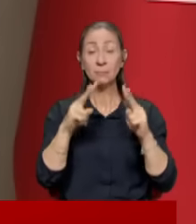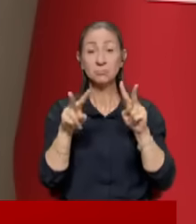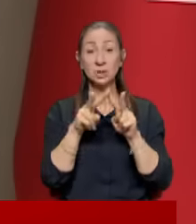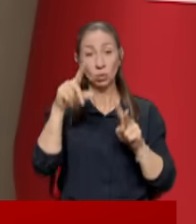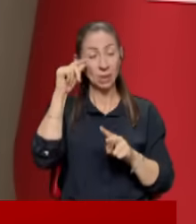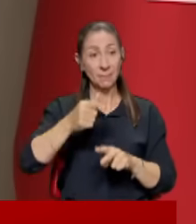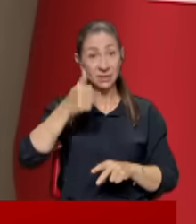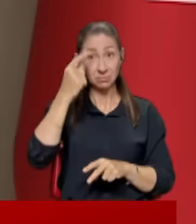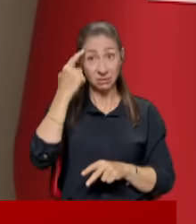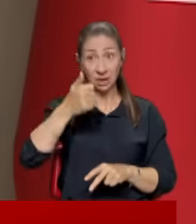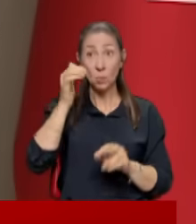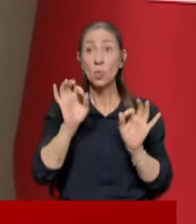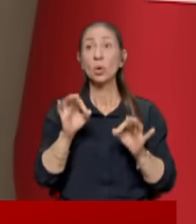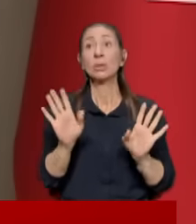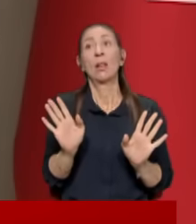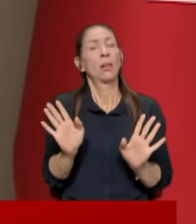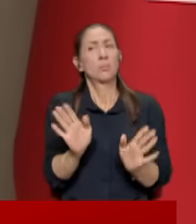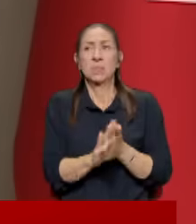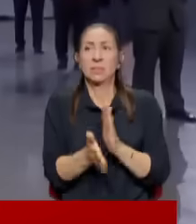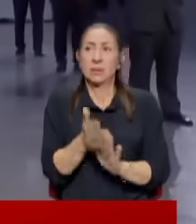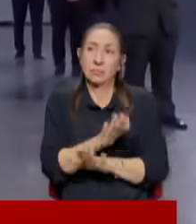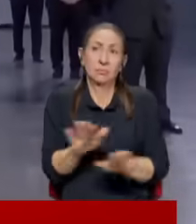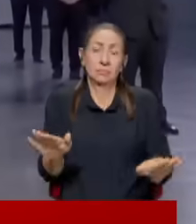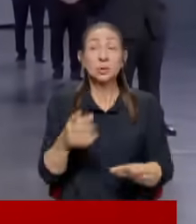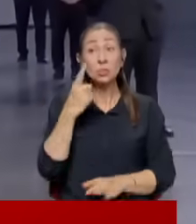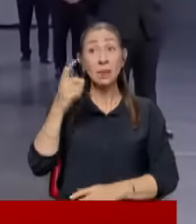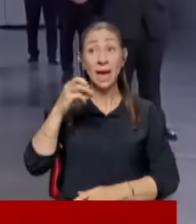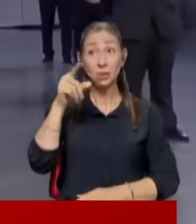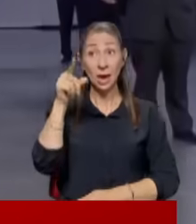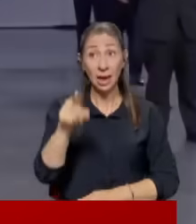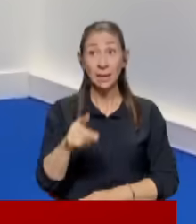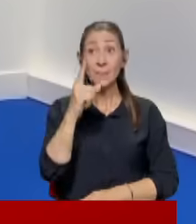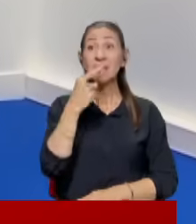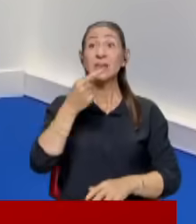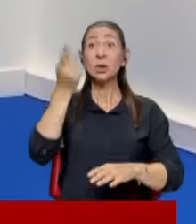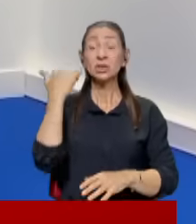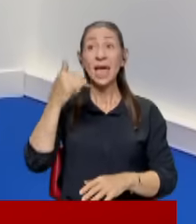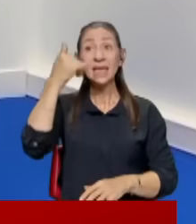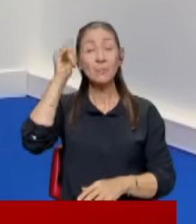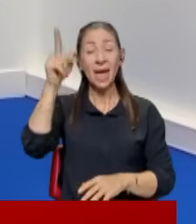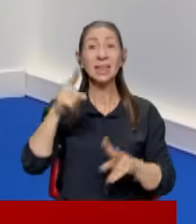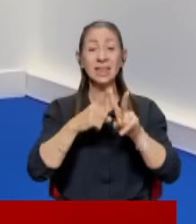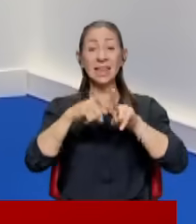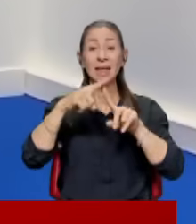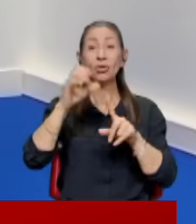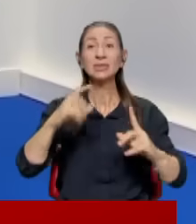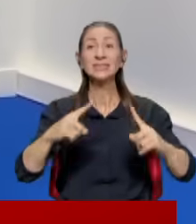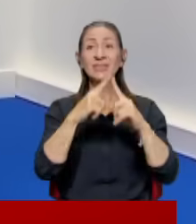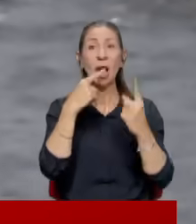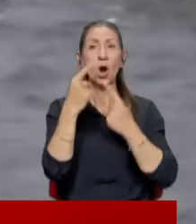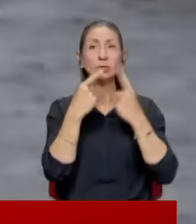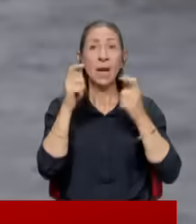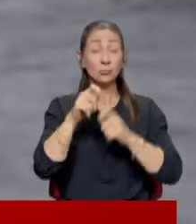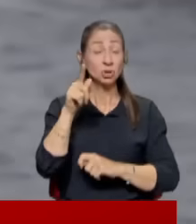Mitsotakis'le yapmam mümkün değil. Bitti o iş. Cumhurbaşkanı Erdoğan bir yıl önce İspanya'daki NATO zirvesi öncesinde kurmuştu